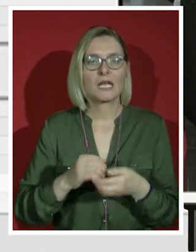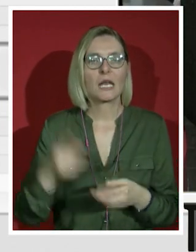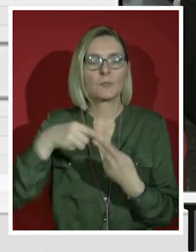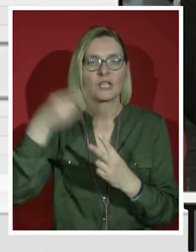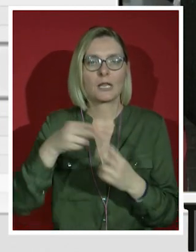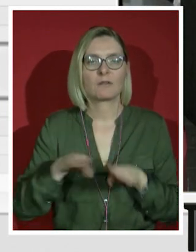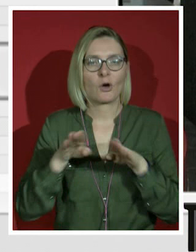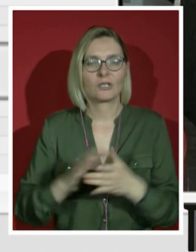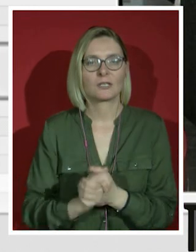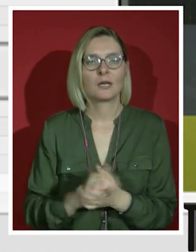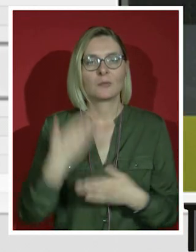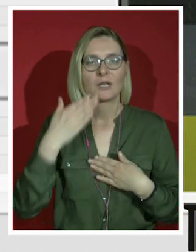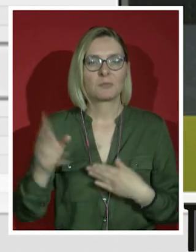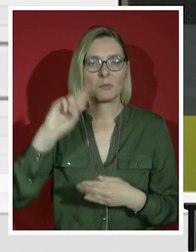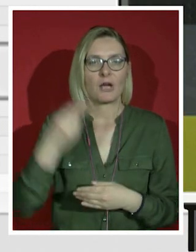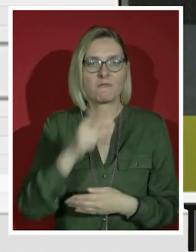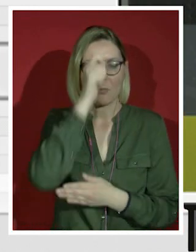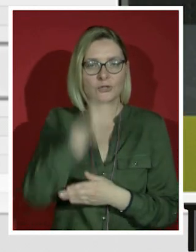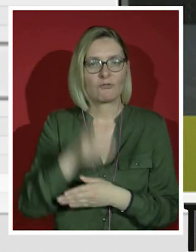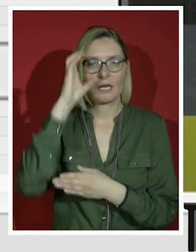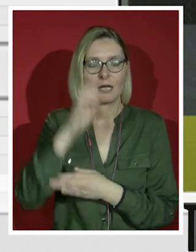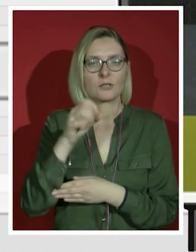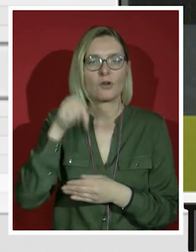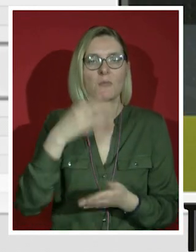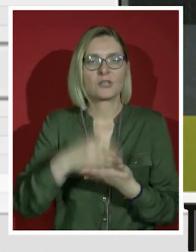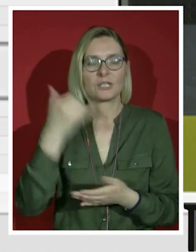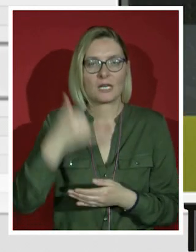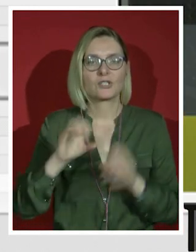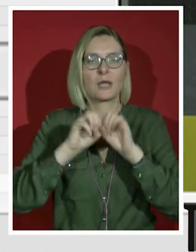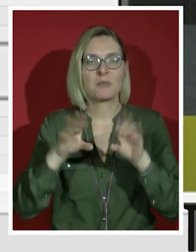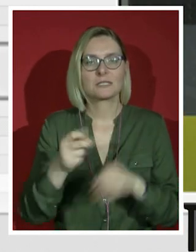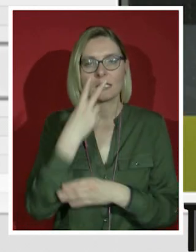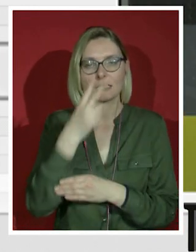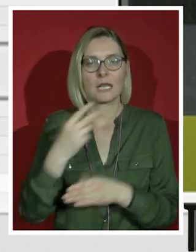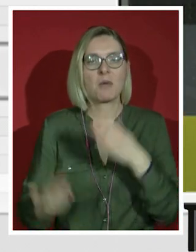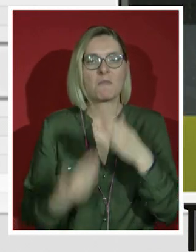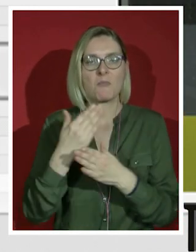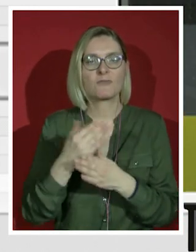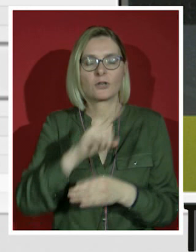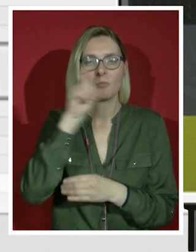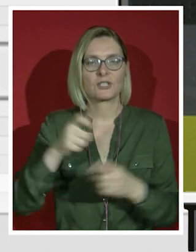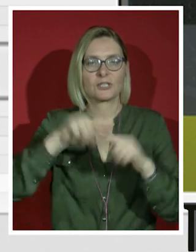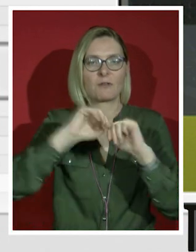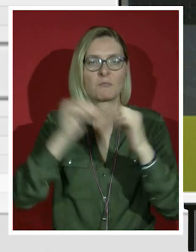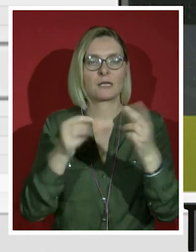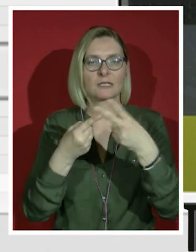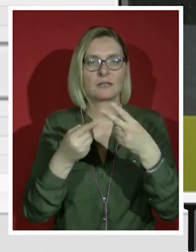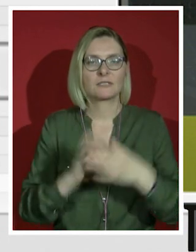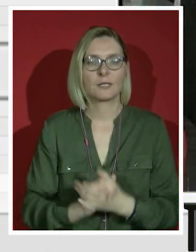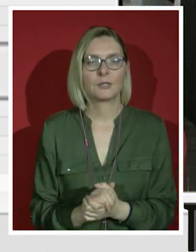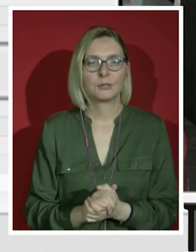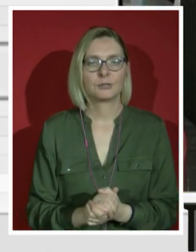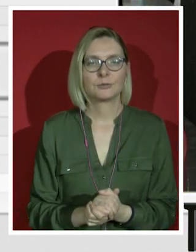благодариме на поканата. Фала ви. Почитувани гледачи, тоа беше денешната емисија. Се гледаме повторно во Прашалник на ТВ на телевизија.